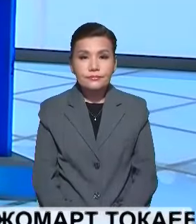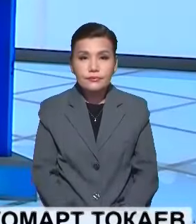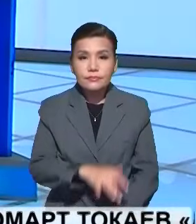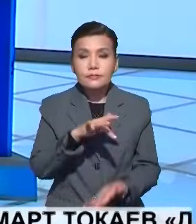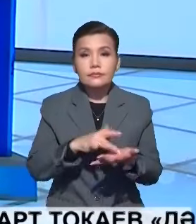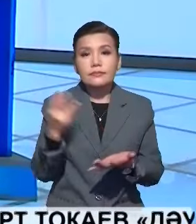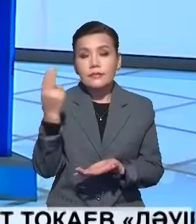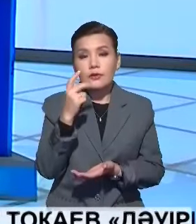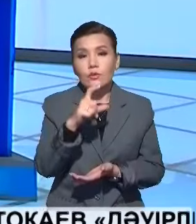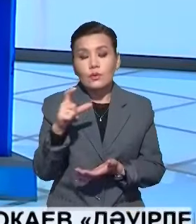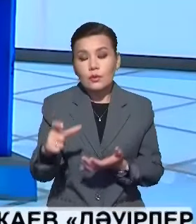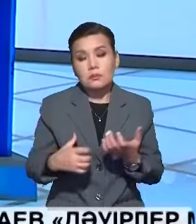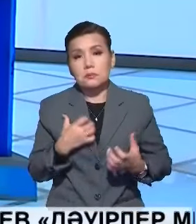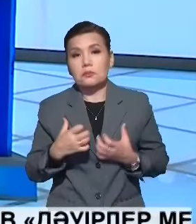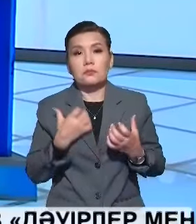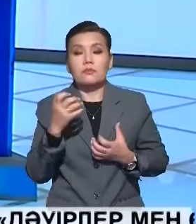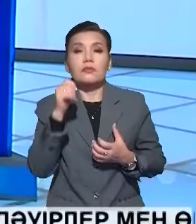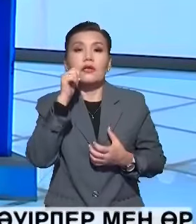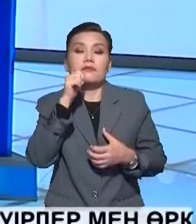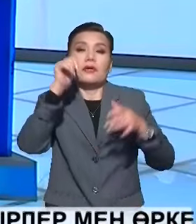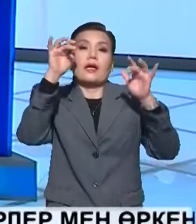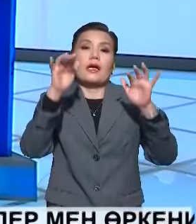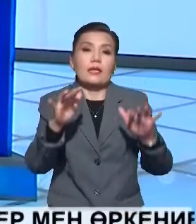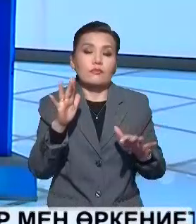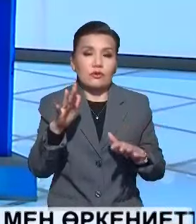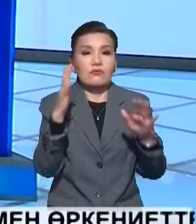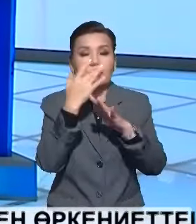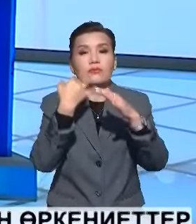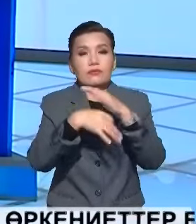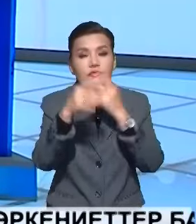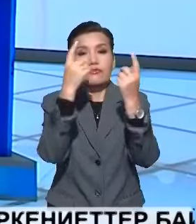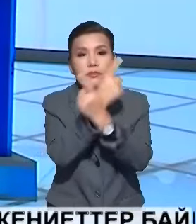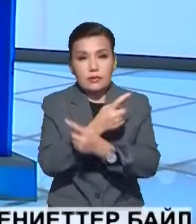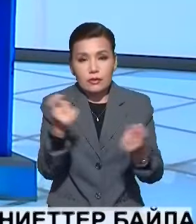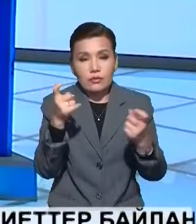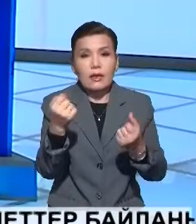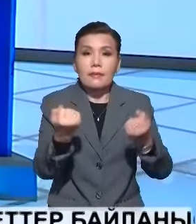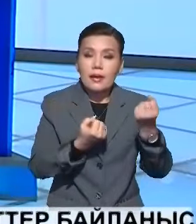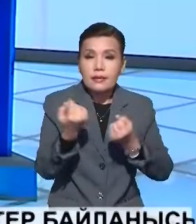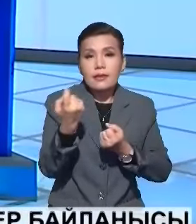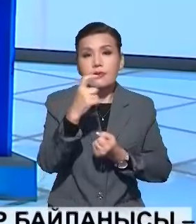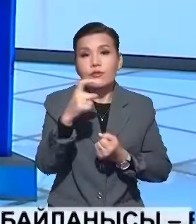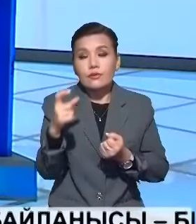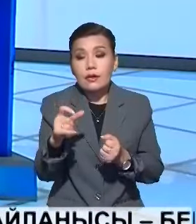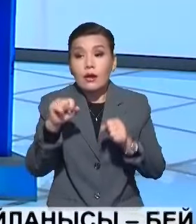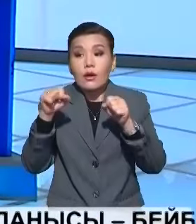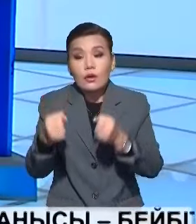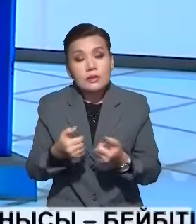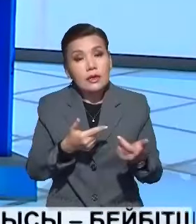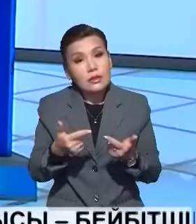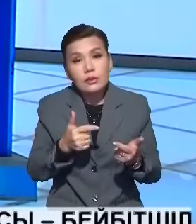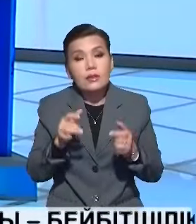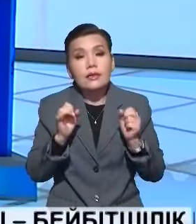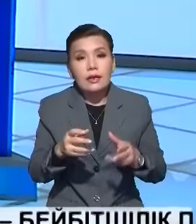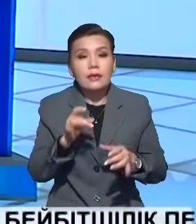Астаналықтар да әбігерге түсу мүмкін. Ертең қар жауады. Синоптиктер осылай деп дабыл қағуда. Көлік жүргізушілердің қысқа дайындығы қалай? Оларға